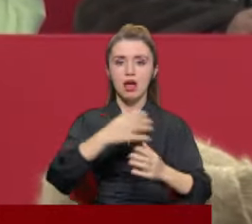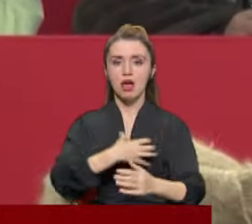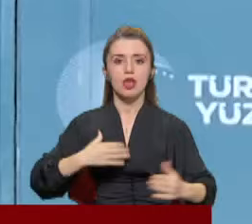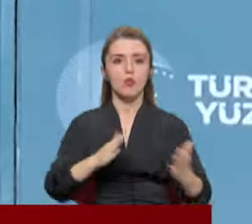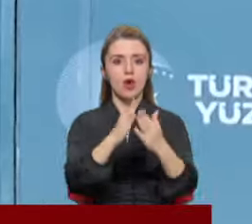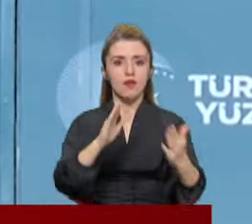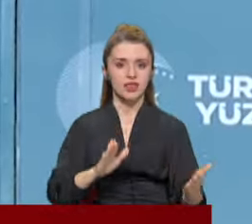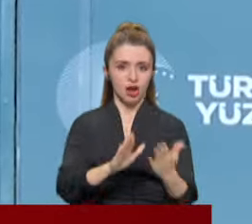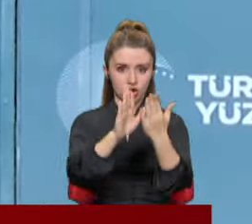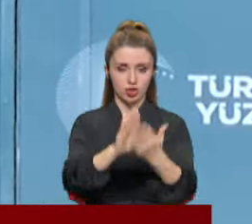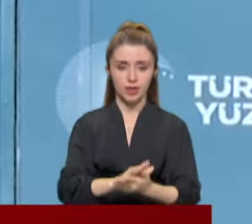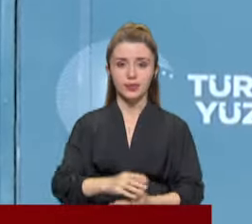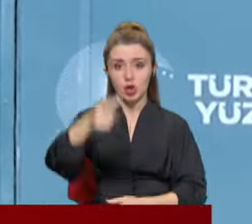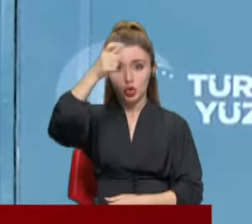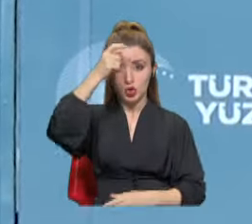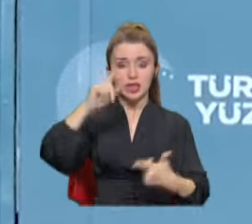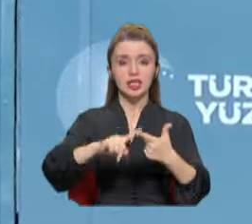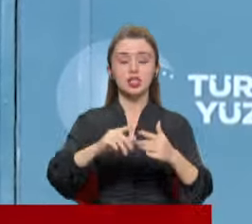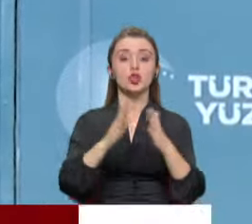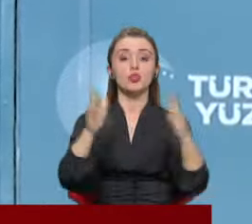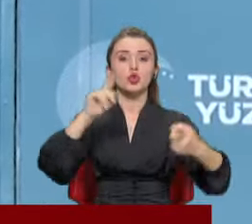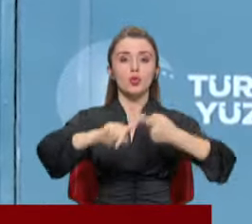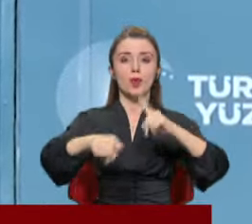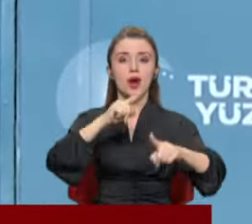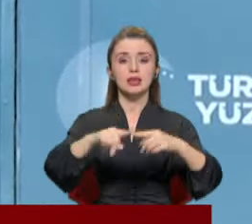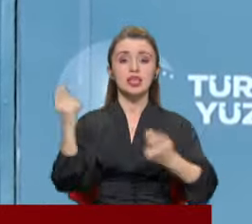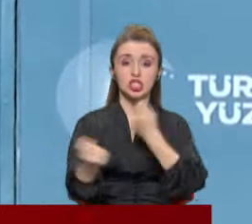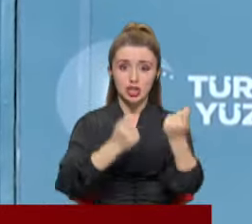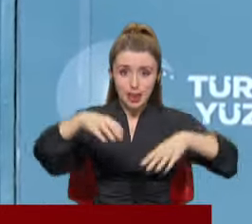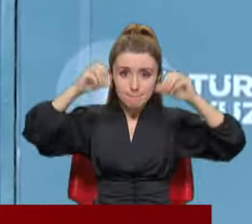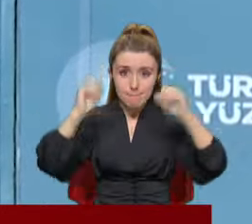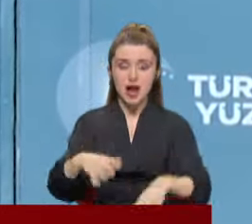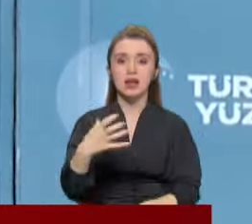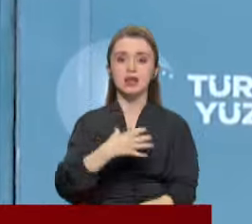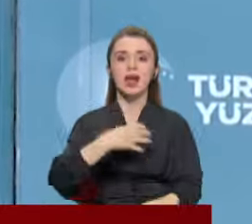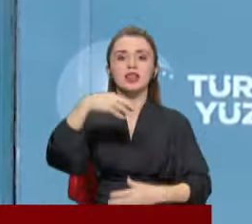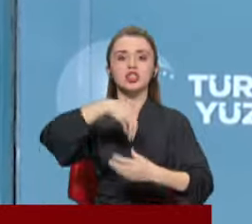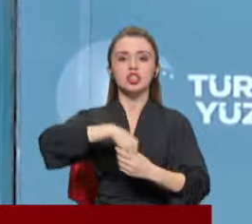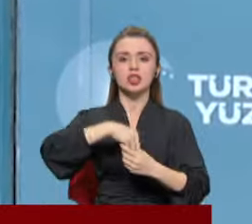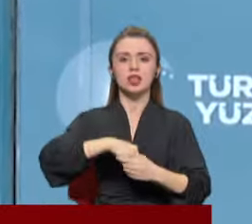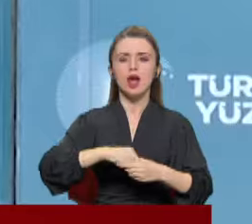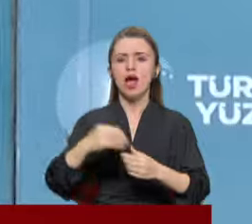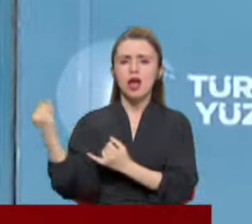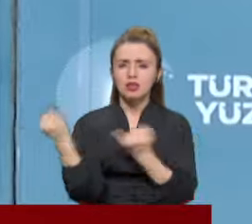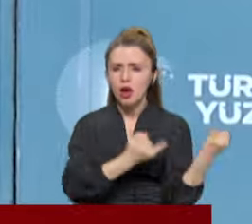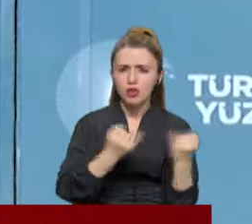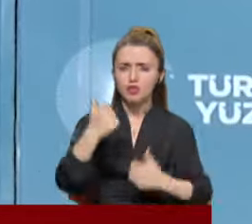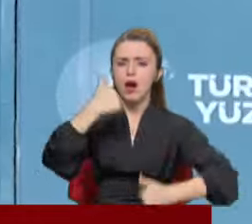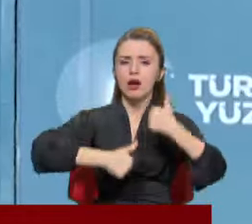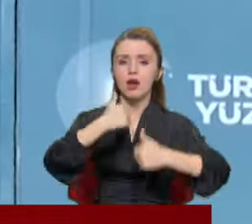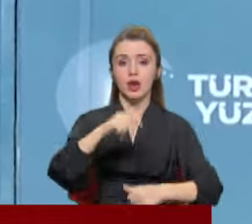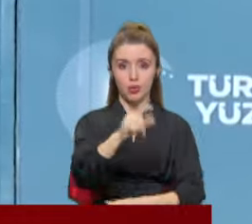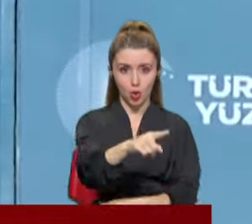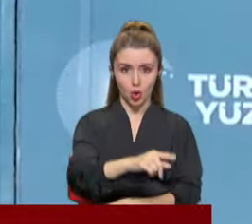karşı karşıya. Ülkenin ikinci büyük partisi işi gücü bırakmış, kendi içinde saç saça baş başa